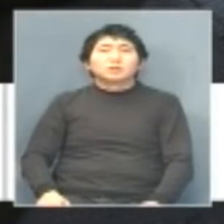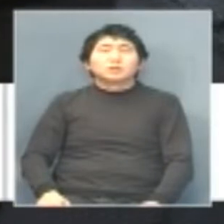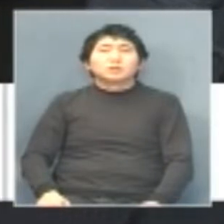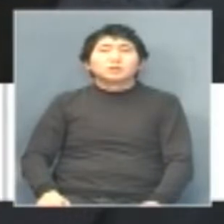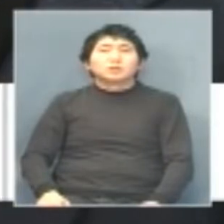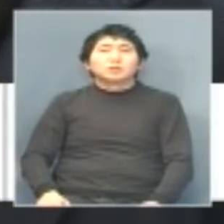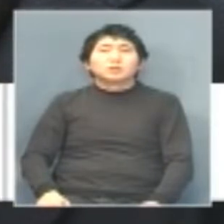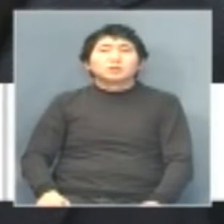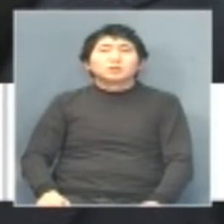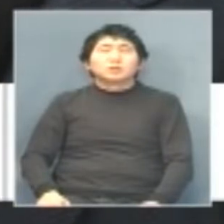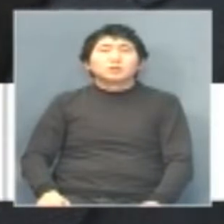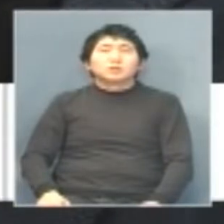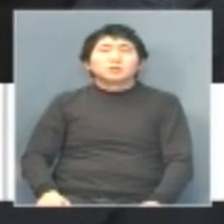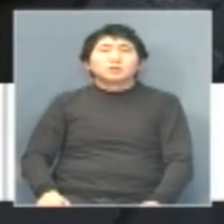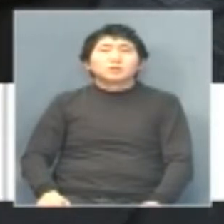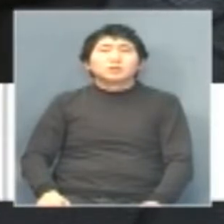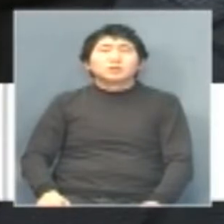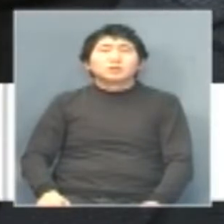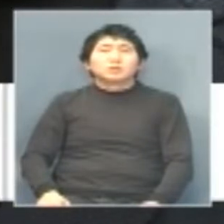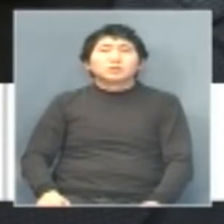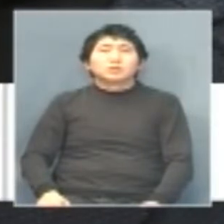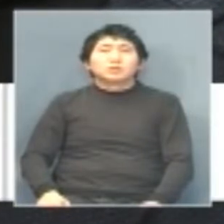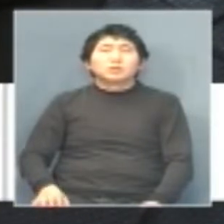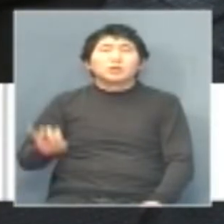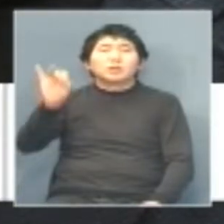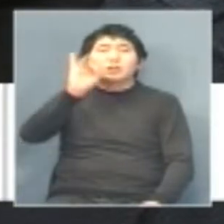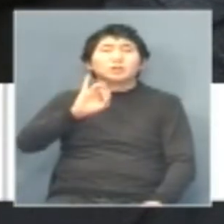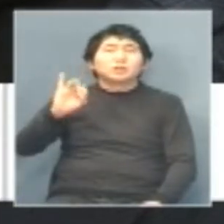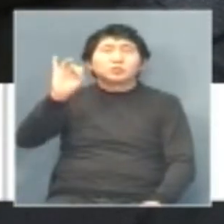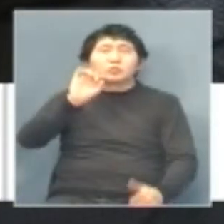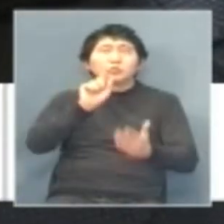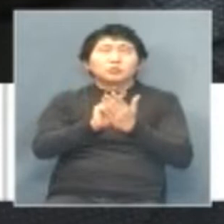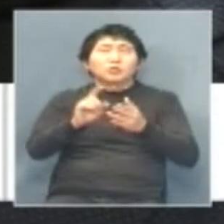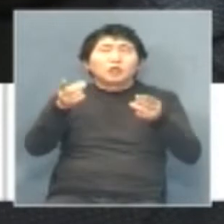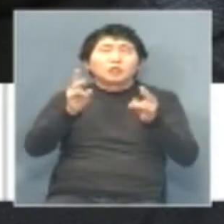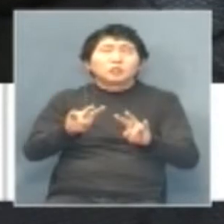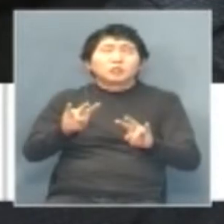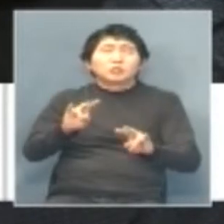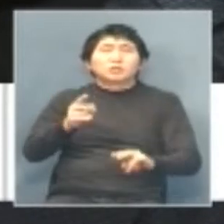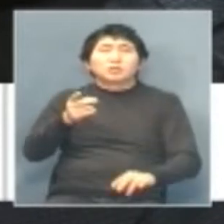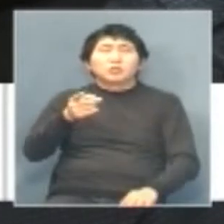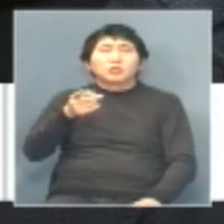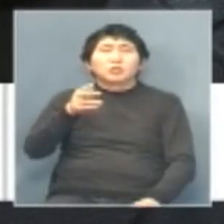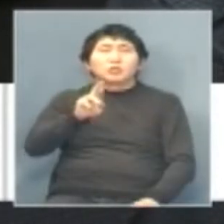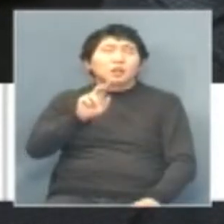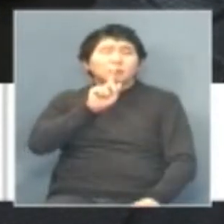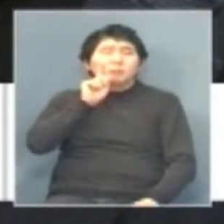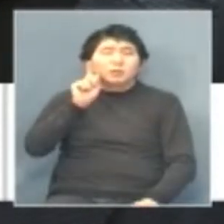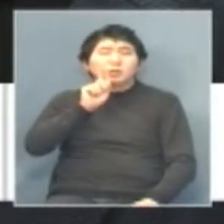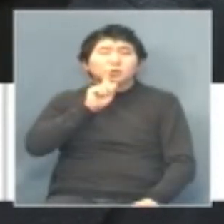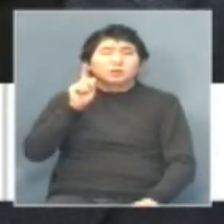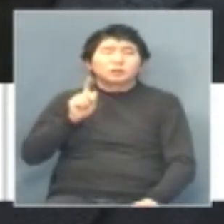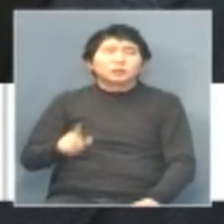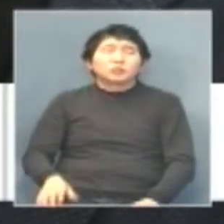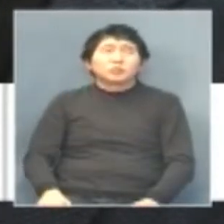Осы тарих қалу керек. Ел үшін, жастар үшін, әсіресе мынау білім саласында, ғылым саласында